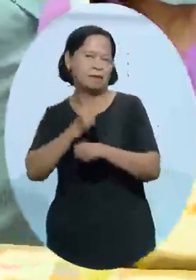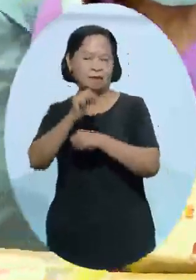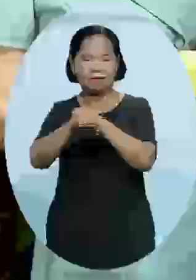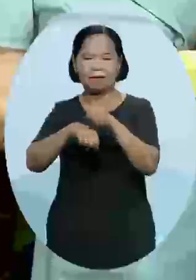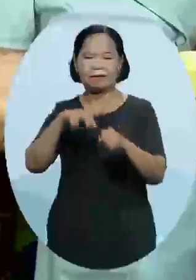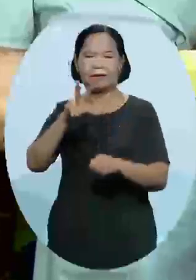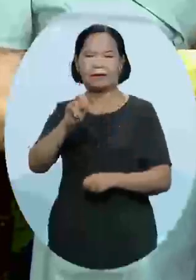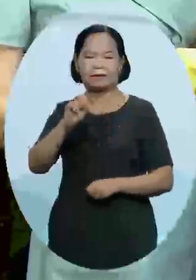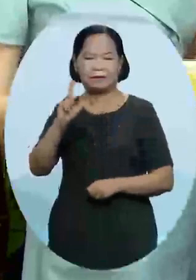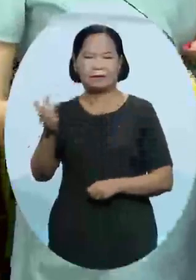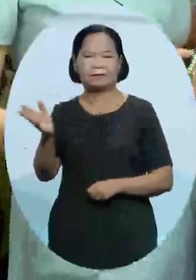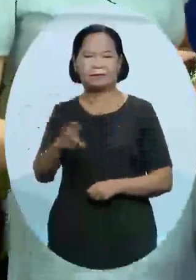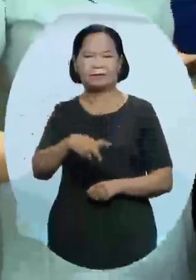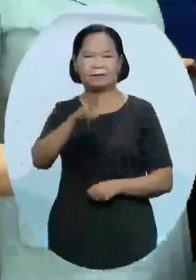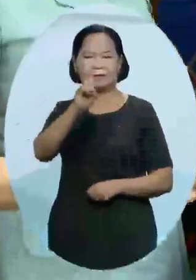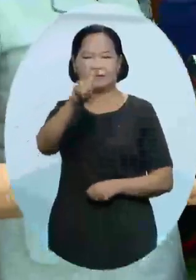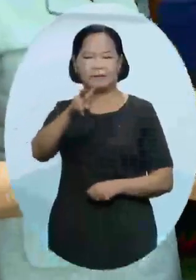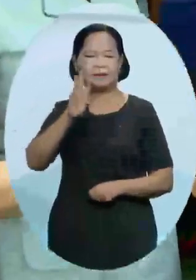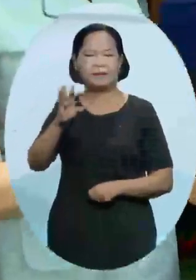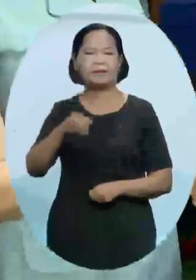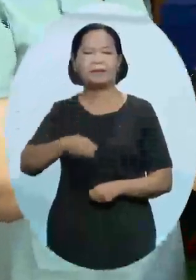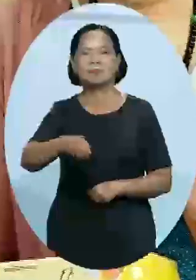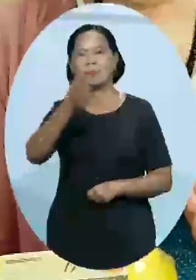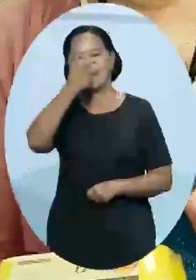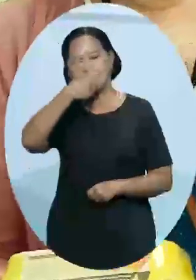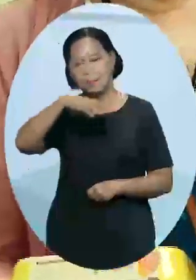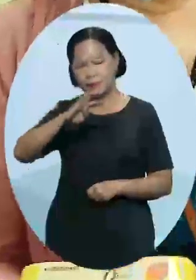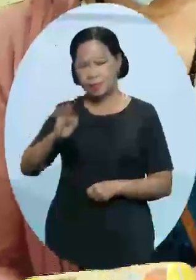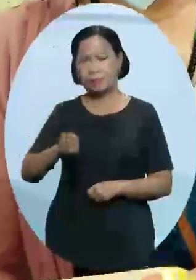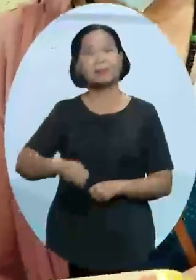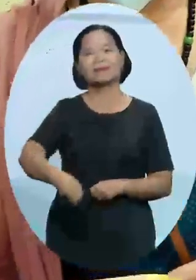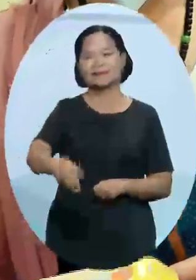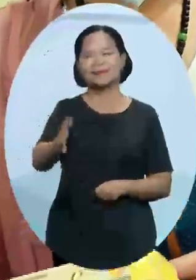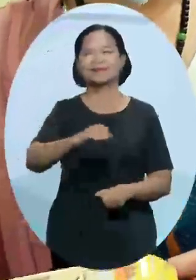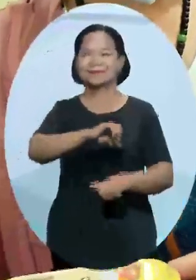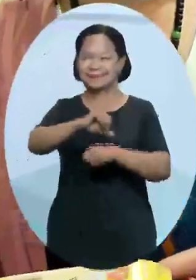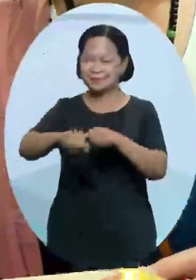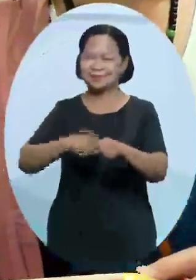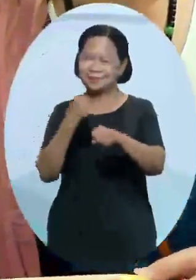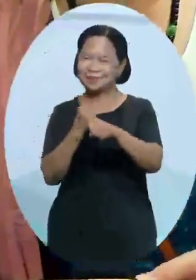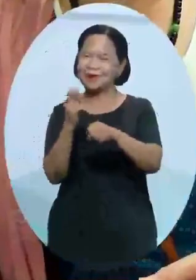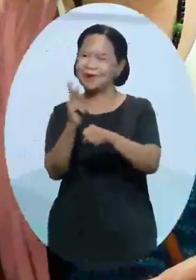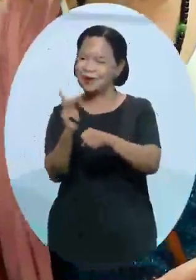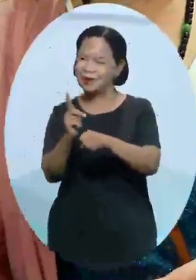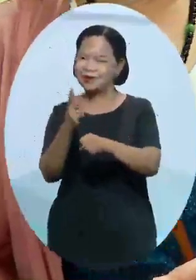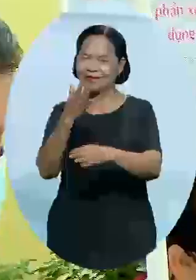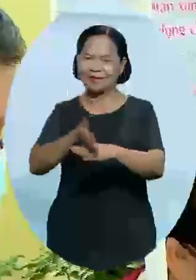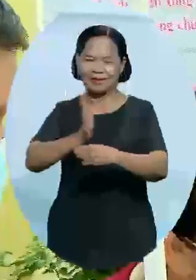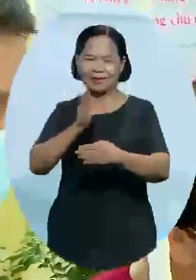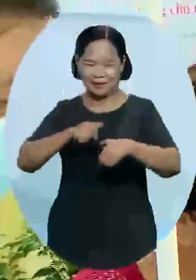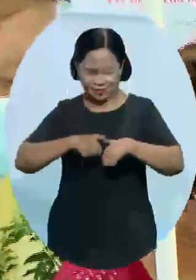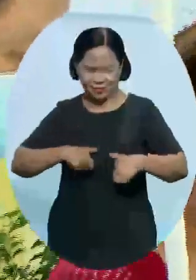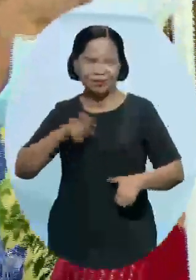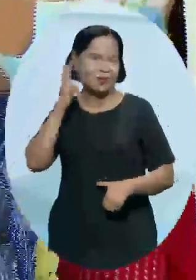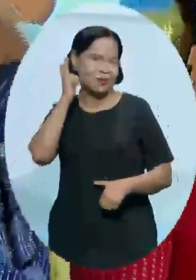đoạn 2017-2025 của quận Bình Thạnh ngoài việc định hướng đổi mới hoạt động đào tạo nghề phù hợp với nhu cầu hội